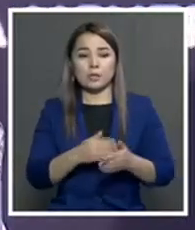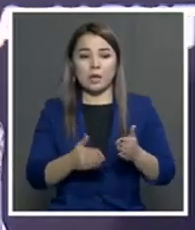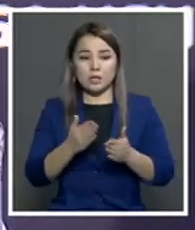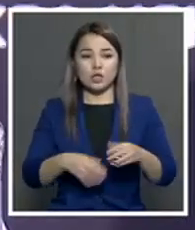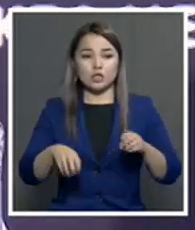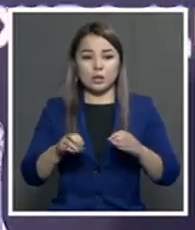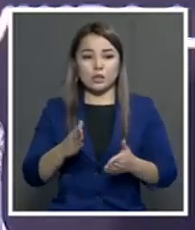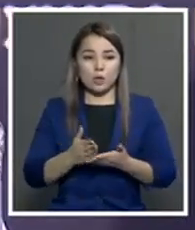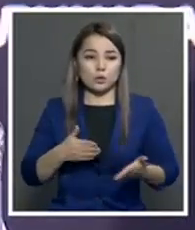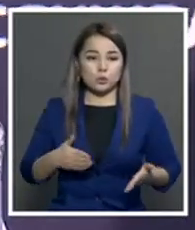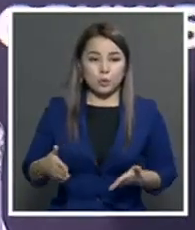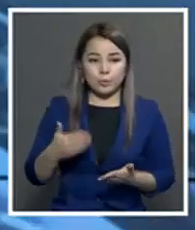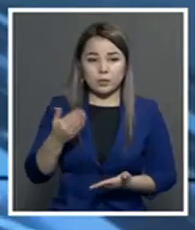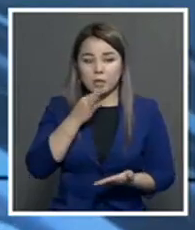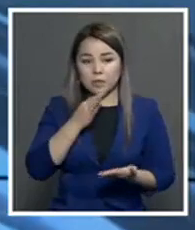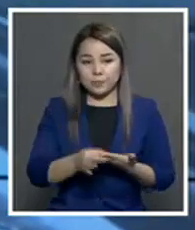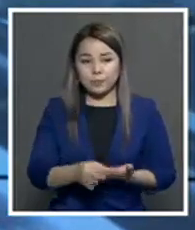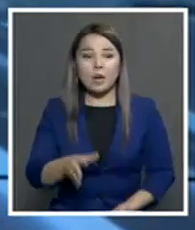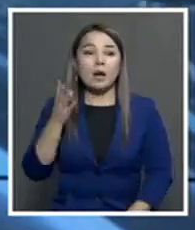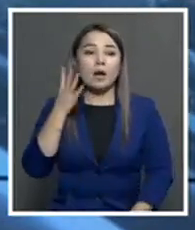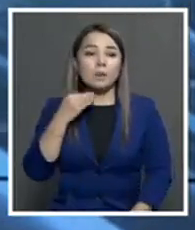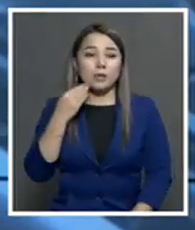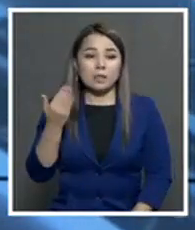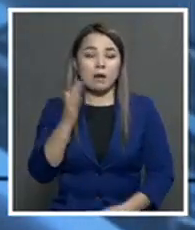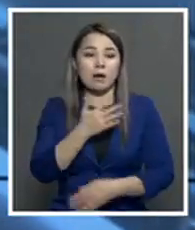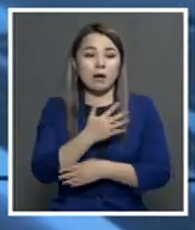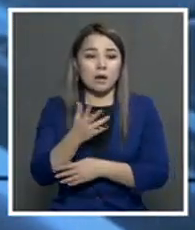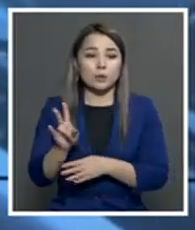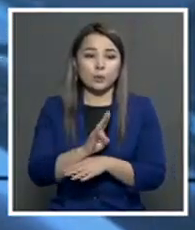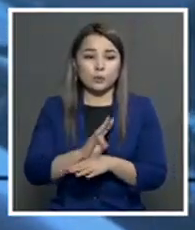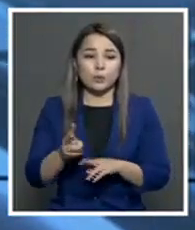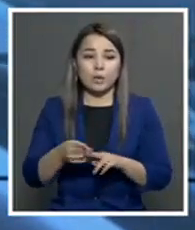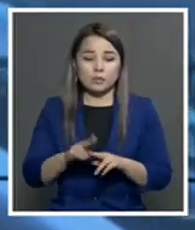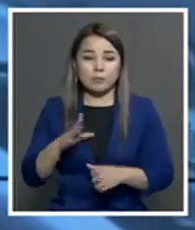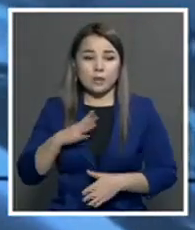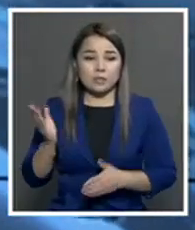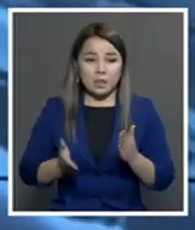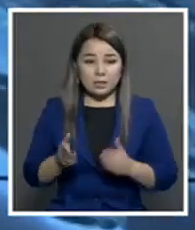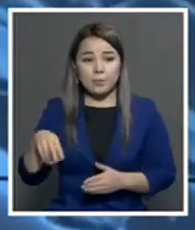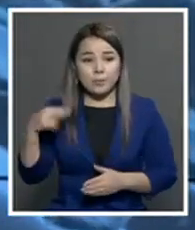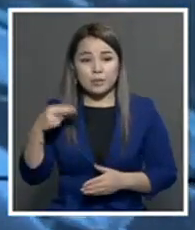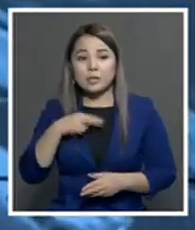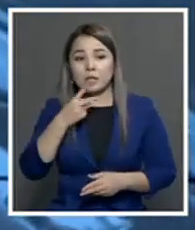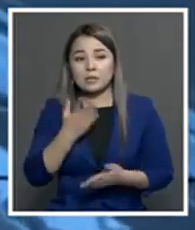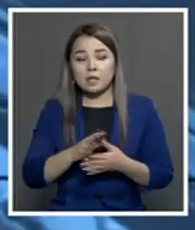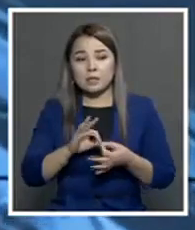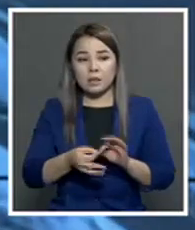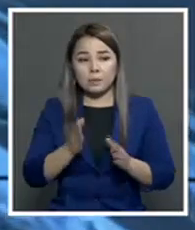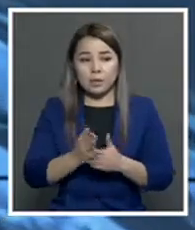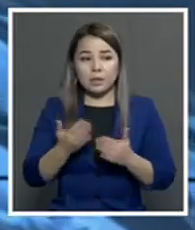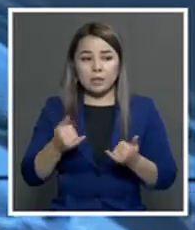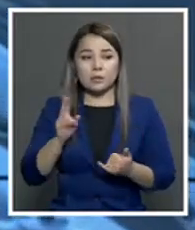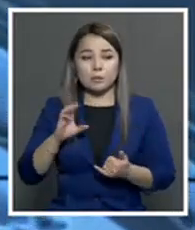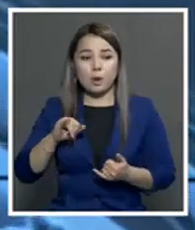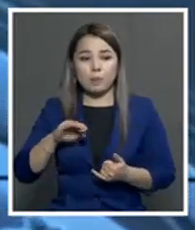шешімін тауып жүрміз. Алматыда ағаштарда түн ішінде заңсыз отау оқиғасы президенттің назарынан тыс қалмады. Қасым